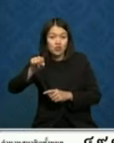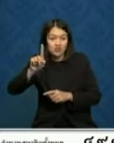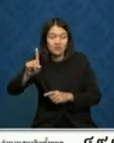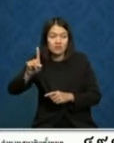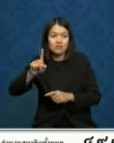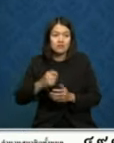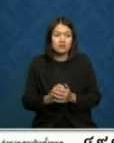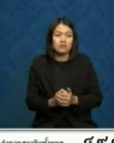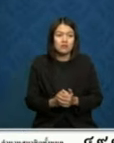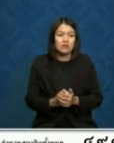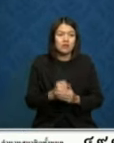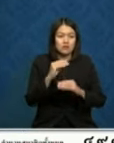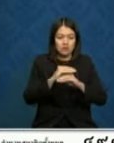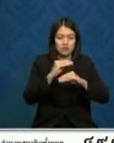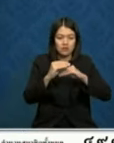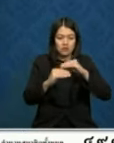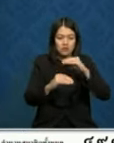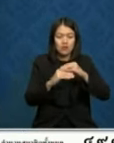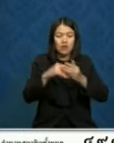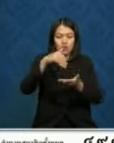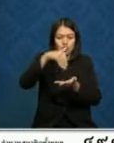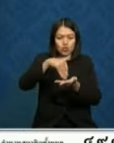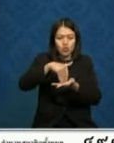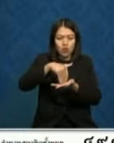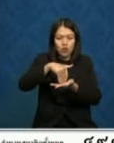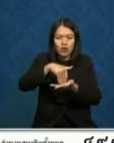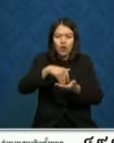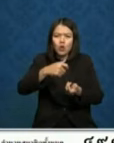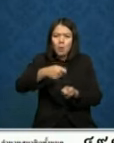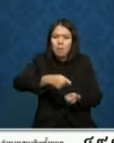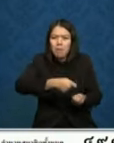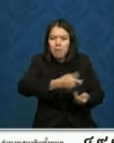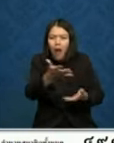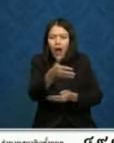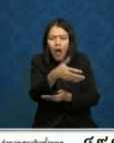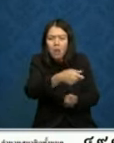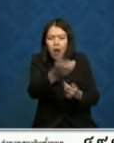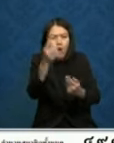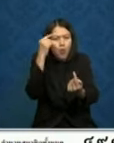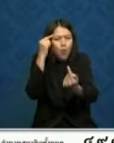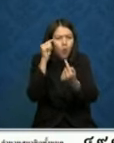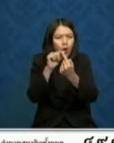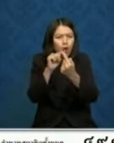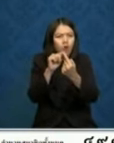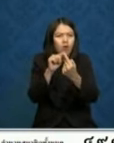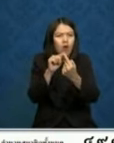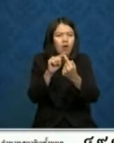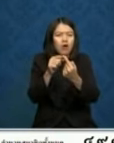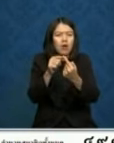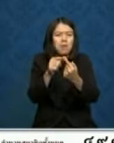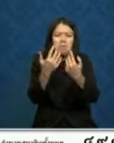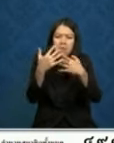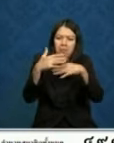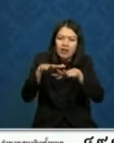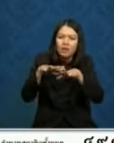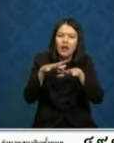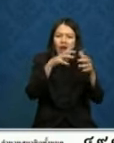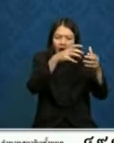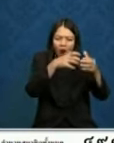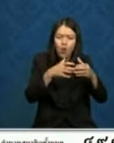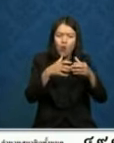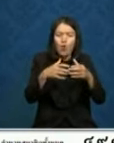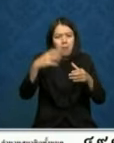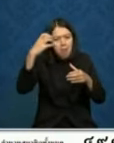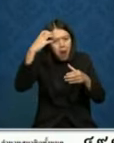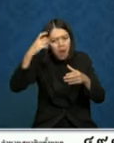7.3.3.1 นะฮะโครงการศูนย์ประสานงานแรงงานประมงนะครับข้อนี้วัตถุประสงค์เนี่ยก็เพื่อประสานงานนำแรงงานต่างด้าวเข้